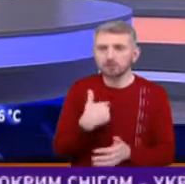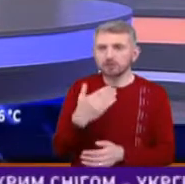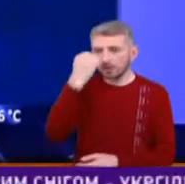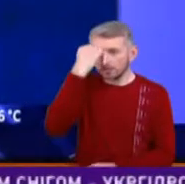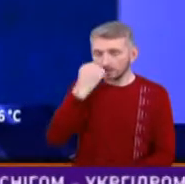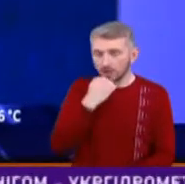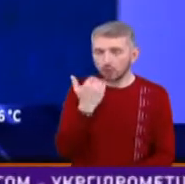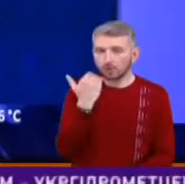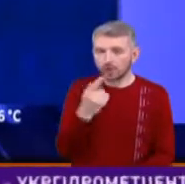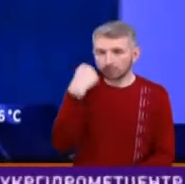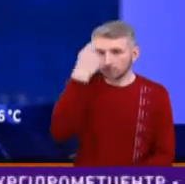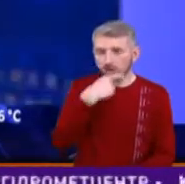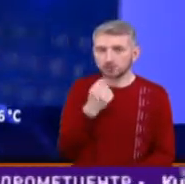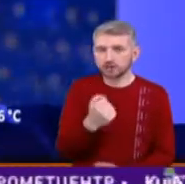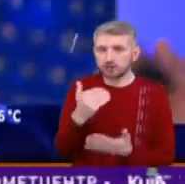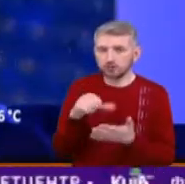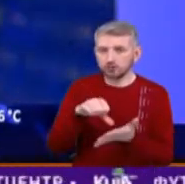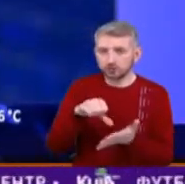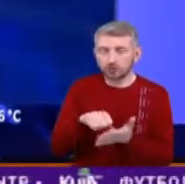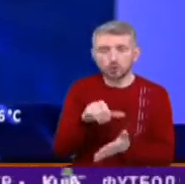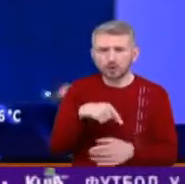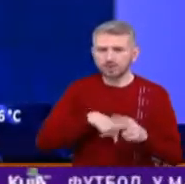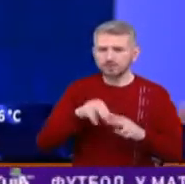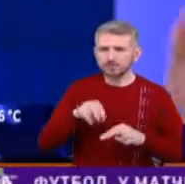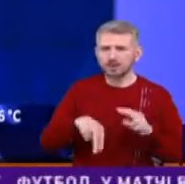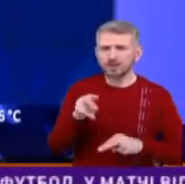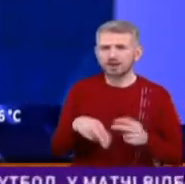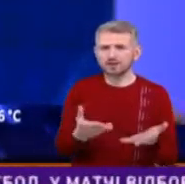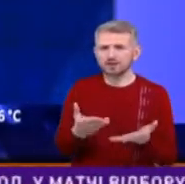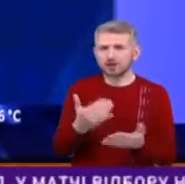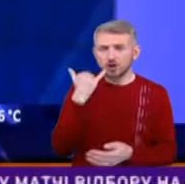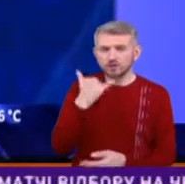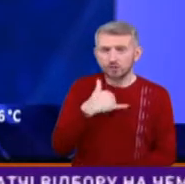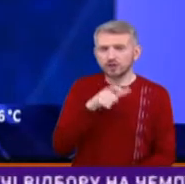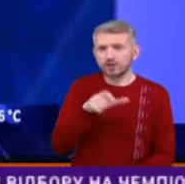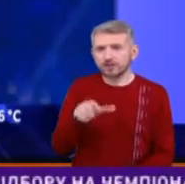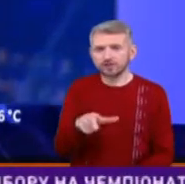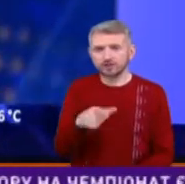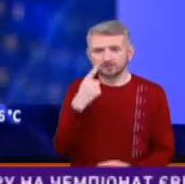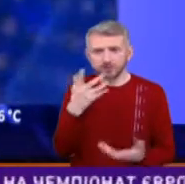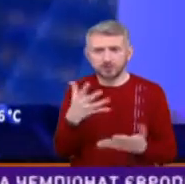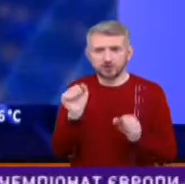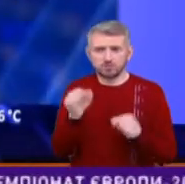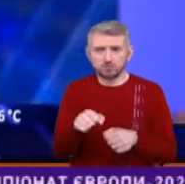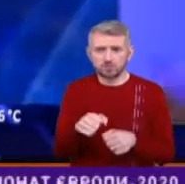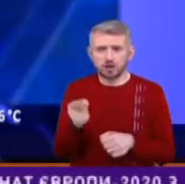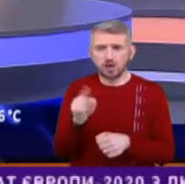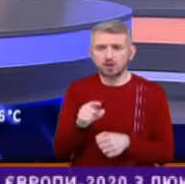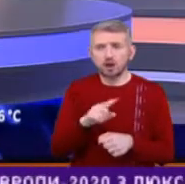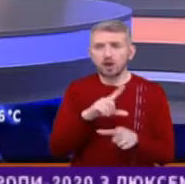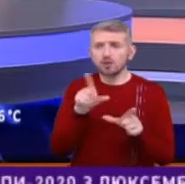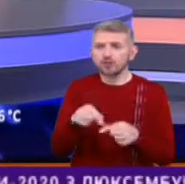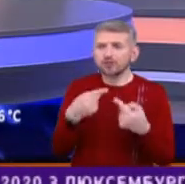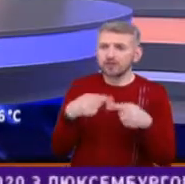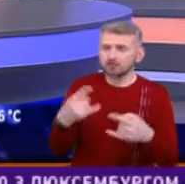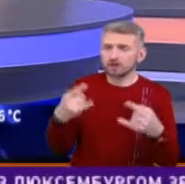дякуємо, вам персонально за ефір. У вас настрій, от дзвонять глядачі, яскравіше можна, а то йдете на інший канал, там йдіть так,